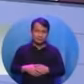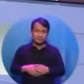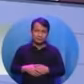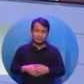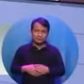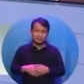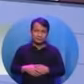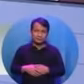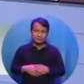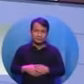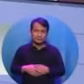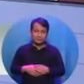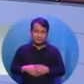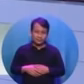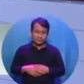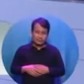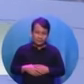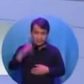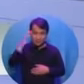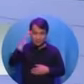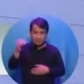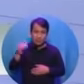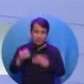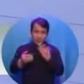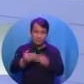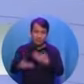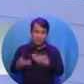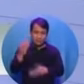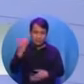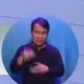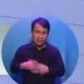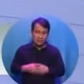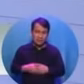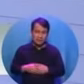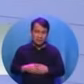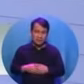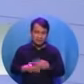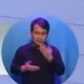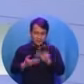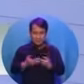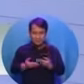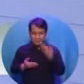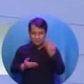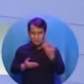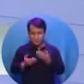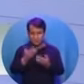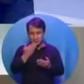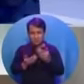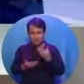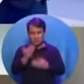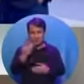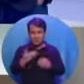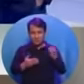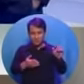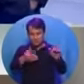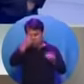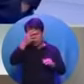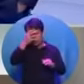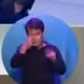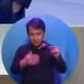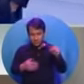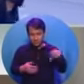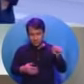Ma'am. Pero po. Magandang umaga po. Magandang umaga din po, sir. NPA daw po yung nanay, yung peres